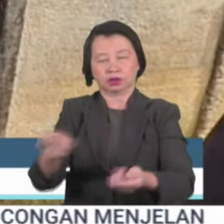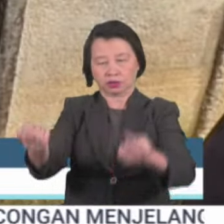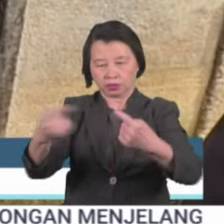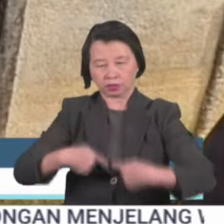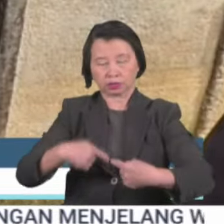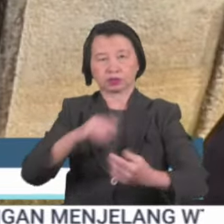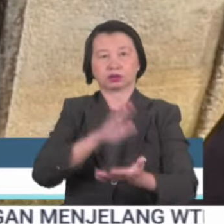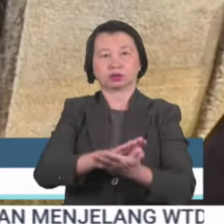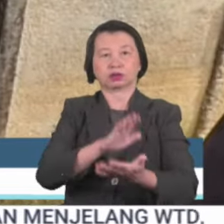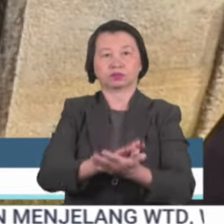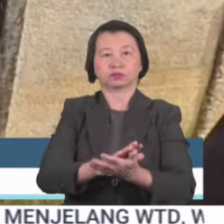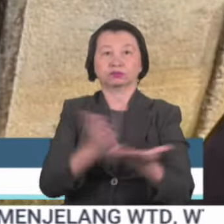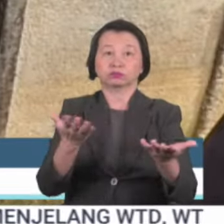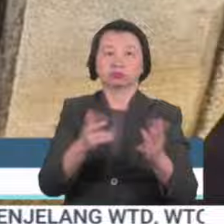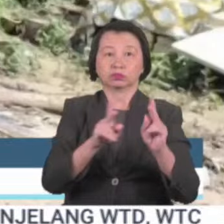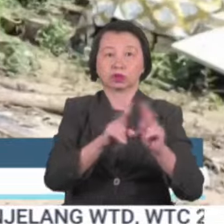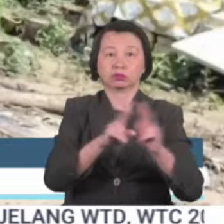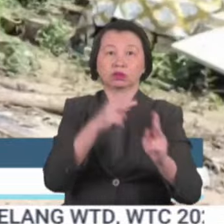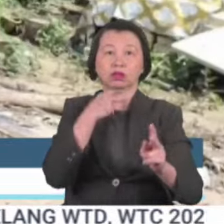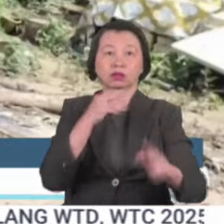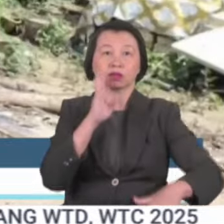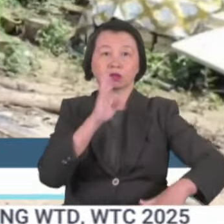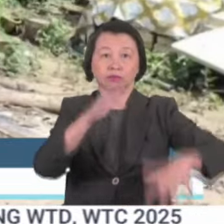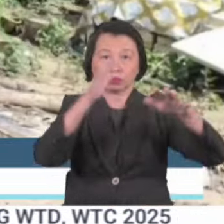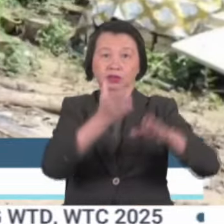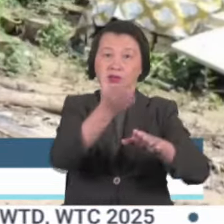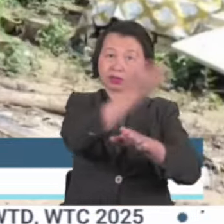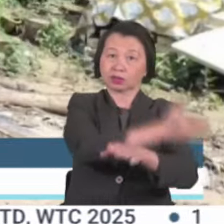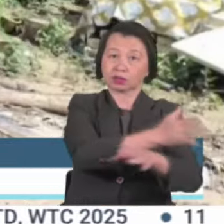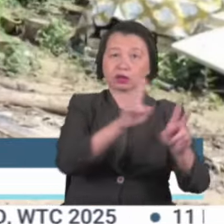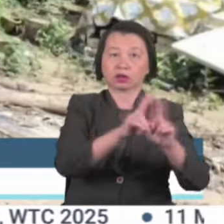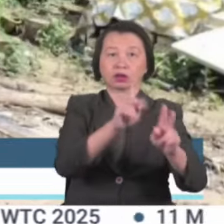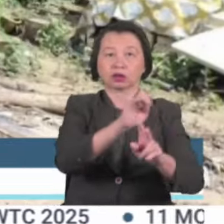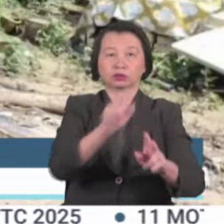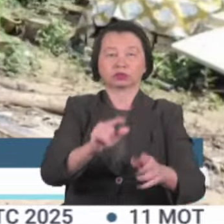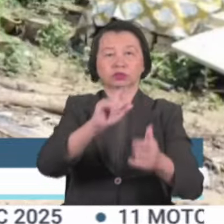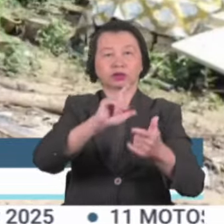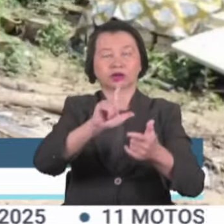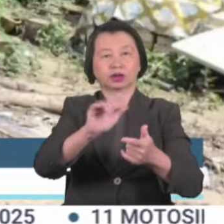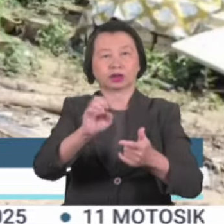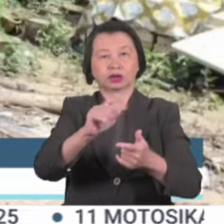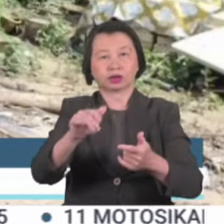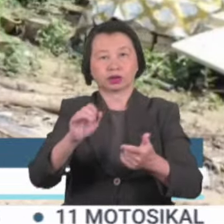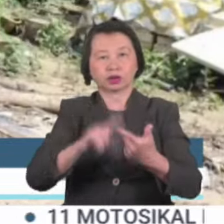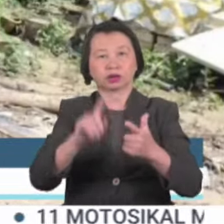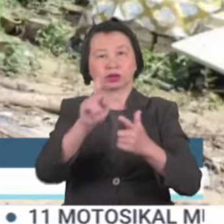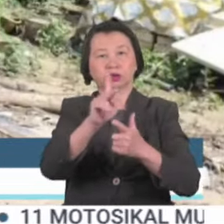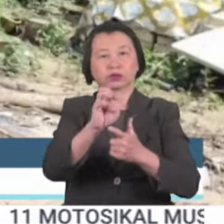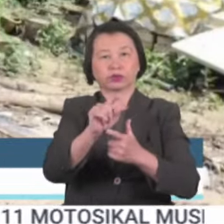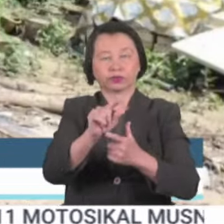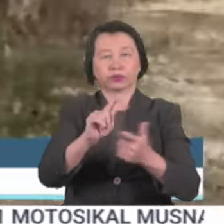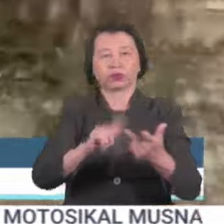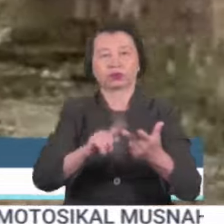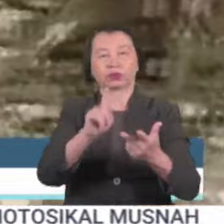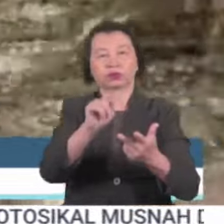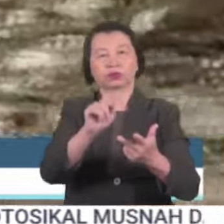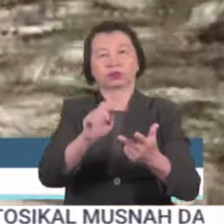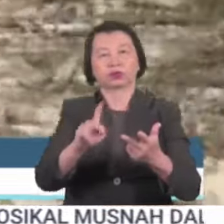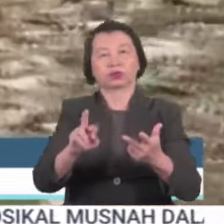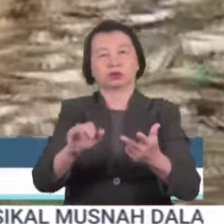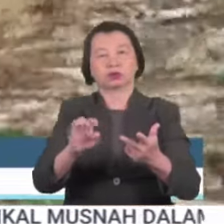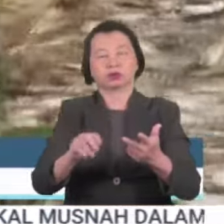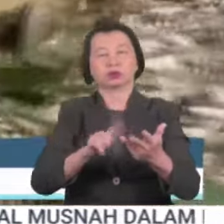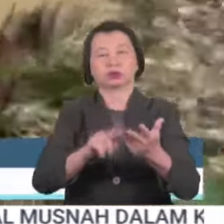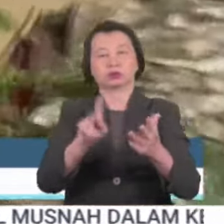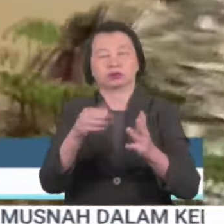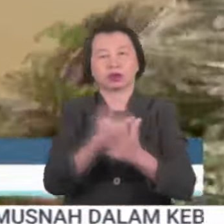hadir ke sekolah antara Kampung terjejas banjir sebelum ini Kampung Tanjung langsat Weng Kampung tel dan Kampung